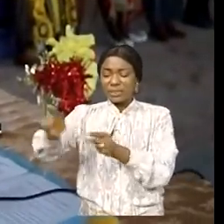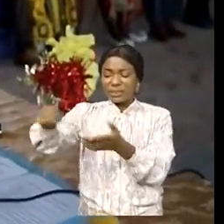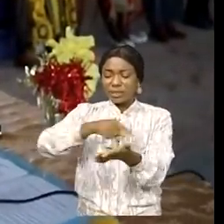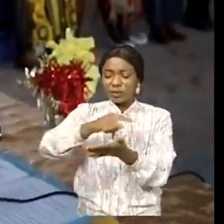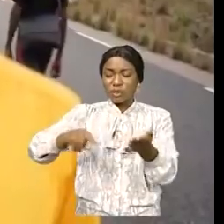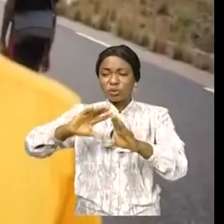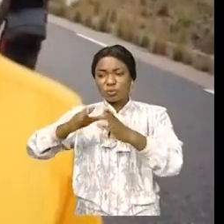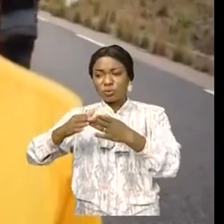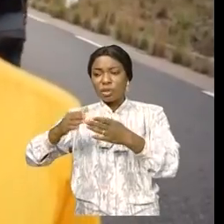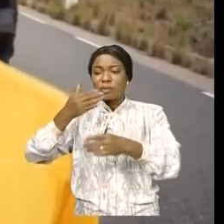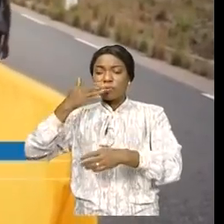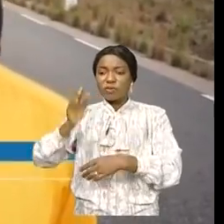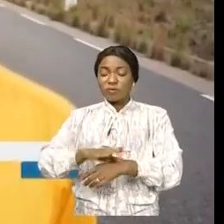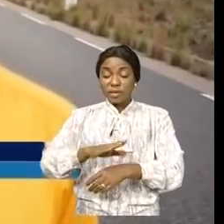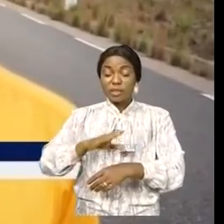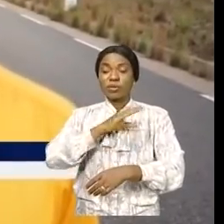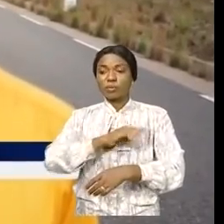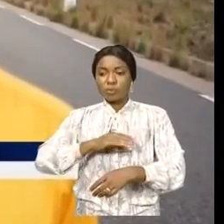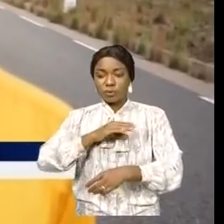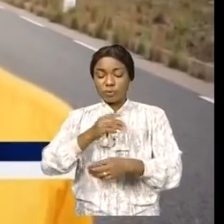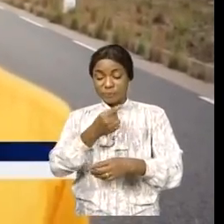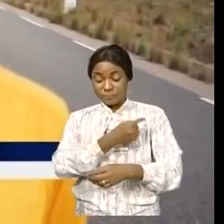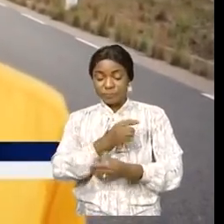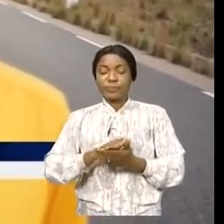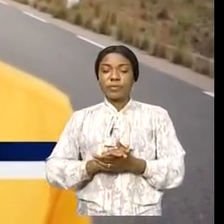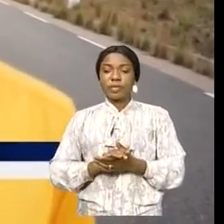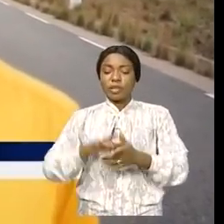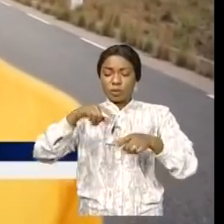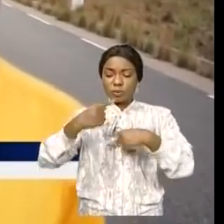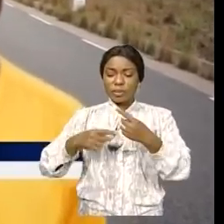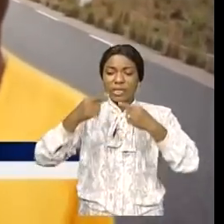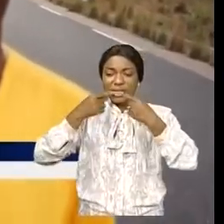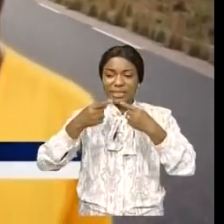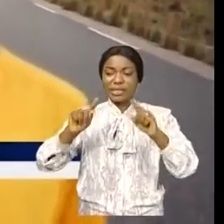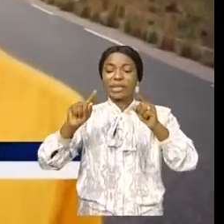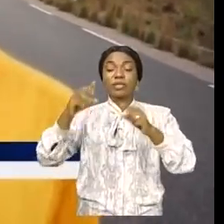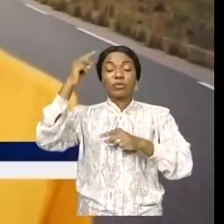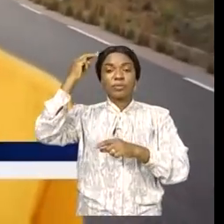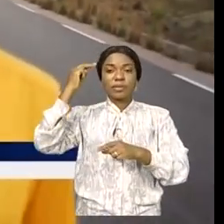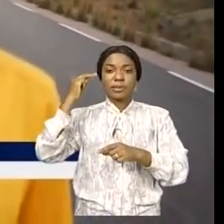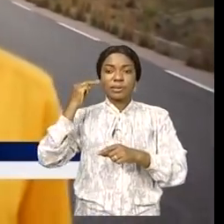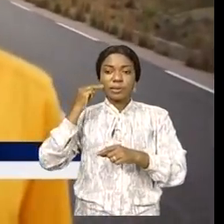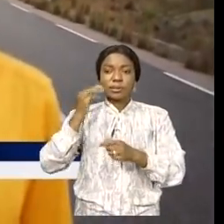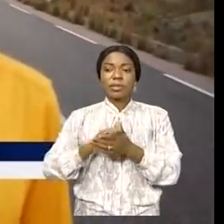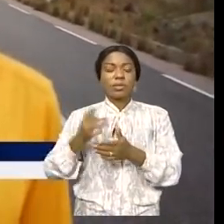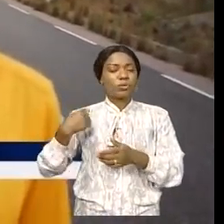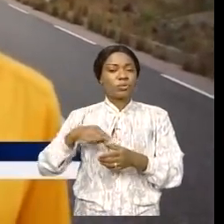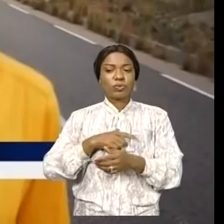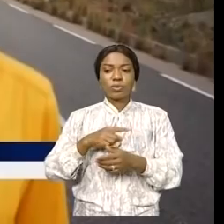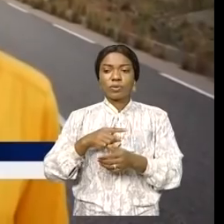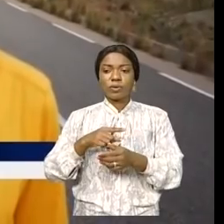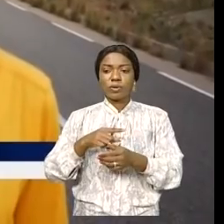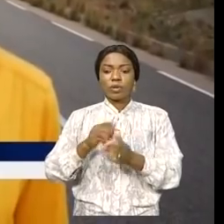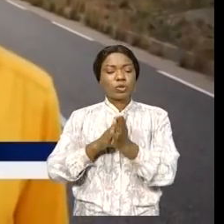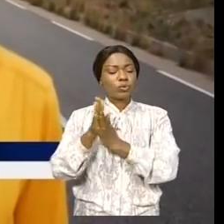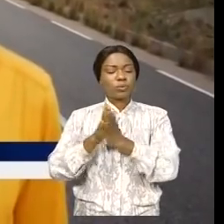non fiables. Comprenez qu'à partir de la déclaration du ministre, nous n'avons pas souhaité rester au